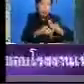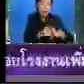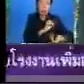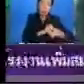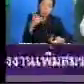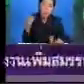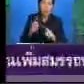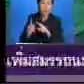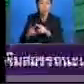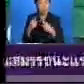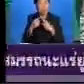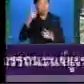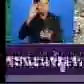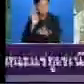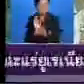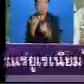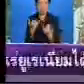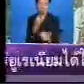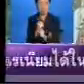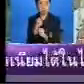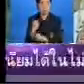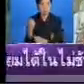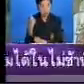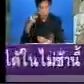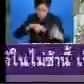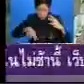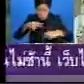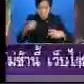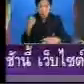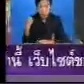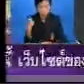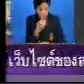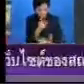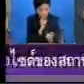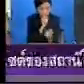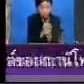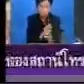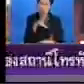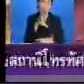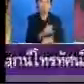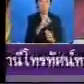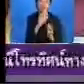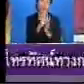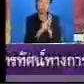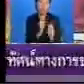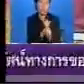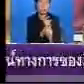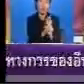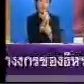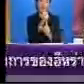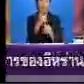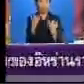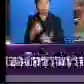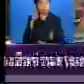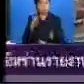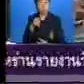ของแต่ละหน่วยงานให้เข้มงวดกับเจ้าหน้าที่หากพบฝ่าฝืนให้มีการดำเนินคดีตามกฎหมายได้ทันทีนอกจากนี้ครับมีการกำชับเ